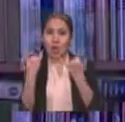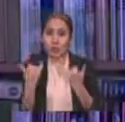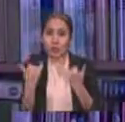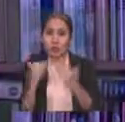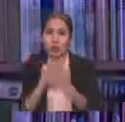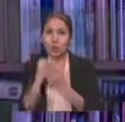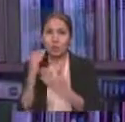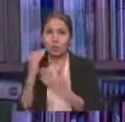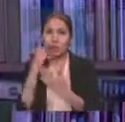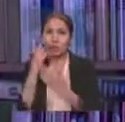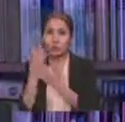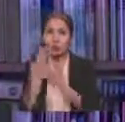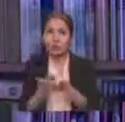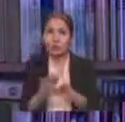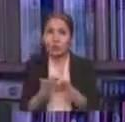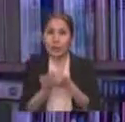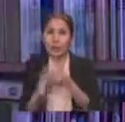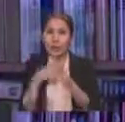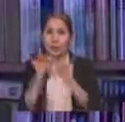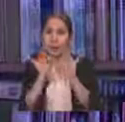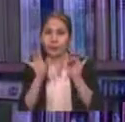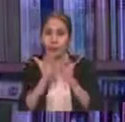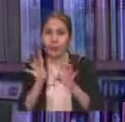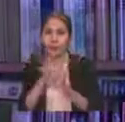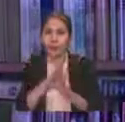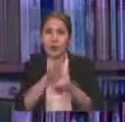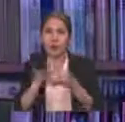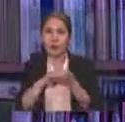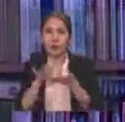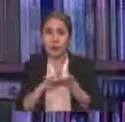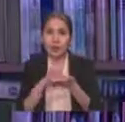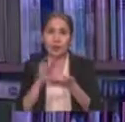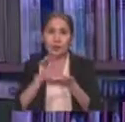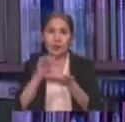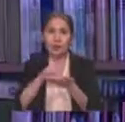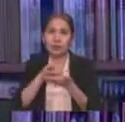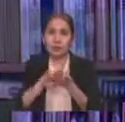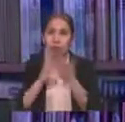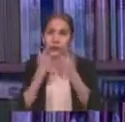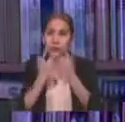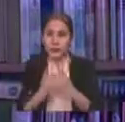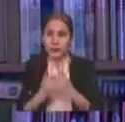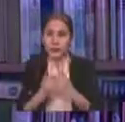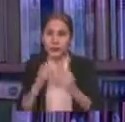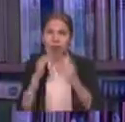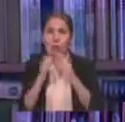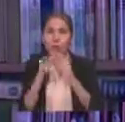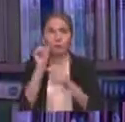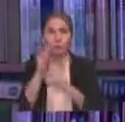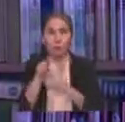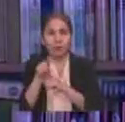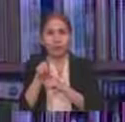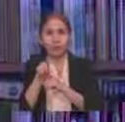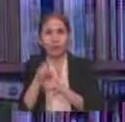hozirgina yuqorida ko'rgan masalamizni namuna qilib daftarimizga yechib olamiz. Demak, uyga